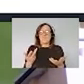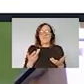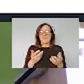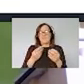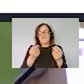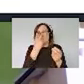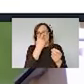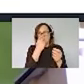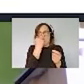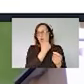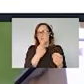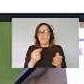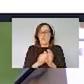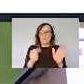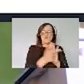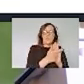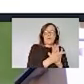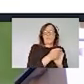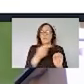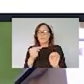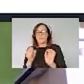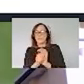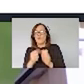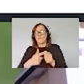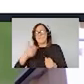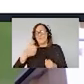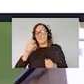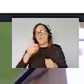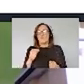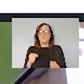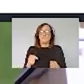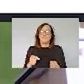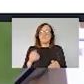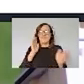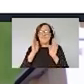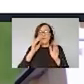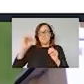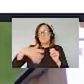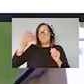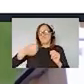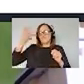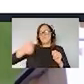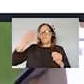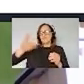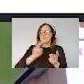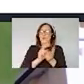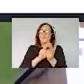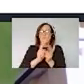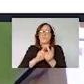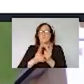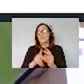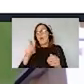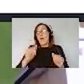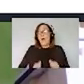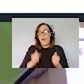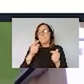rzucają nam się w oczy. Od godziny 17 do godziny 21 to w zasadzie na Facebooku non-stop dzieją się różnego rodzaju spotkania, więc proszę pamiętać też o tym,